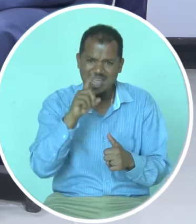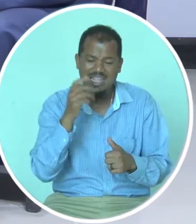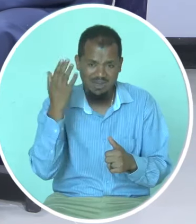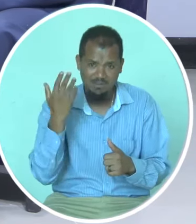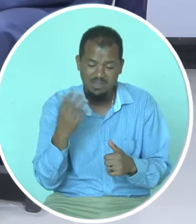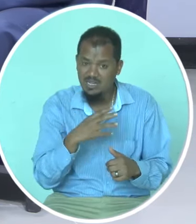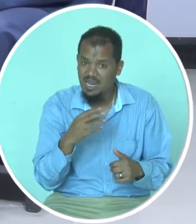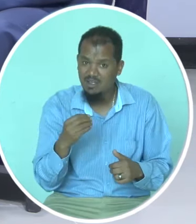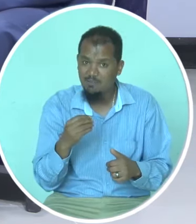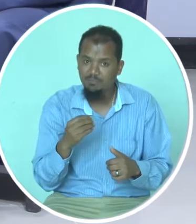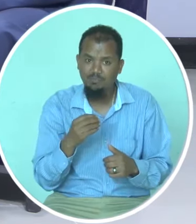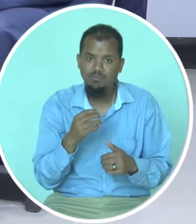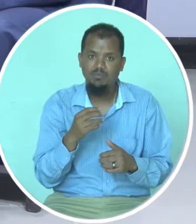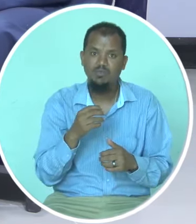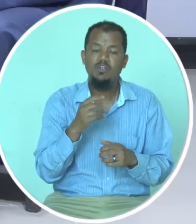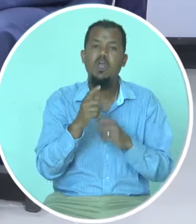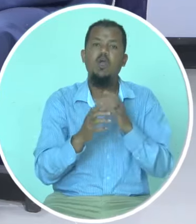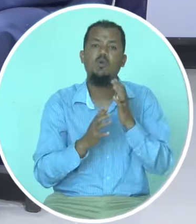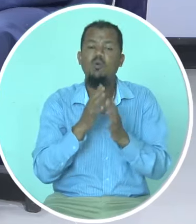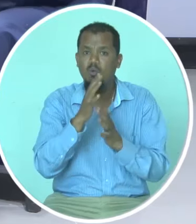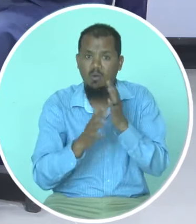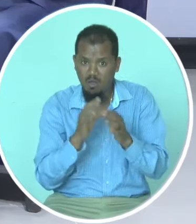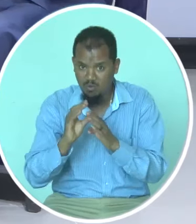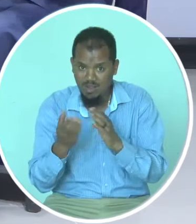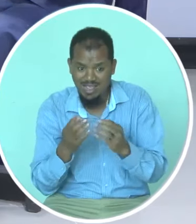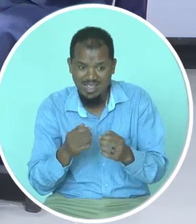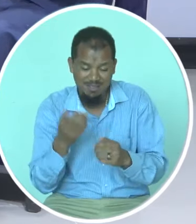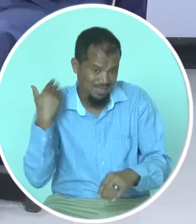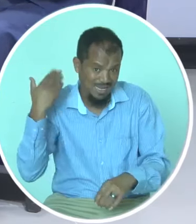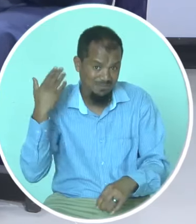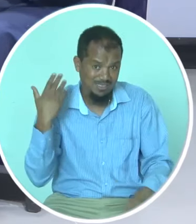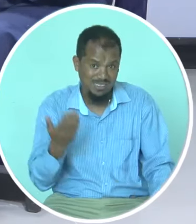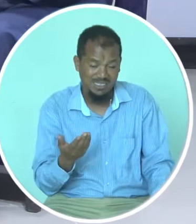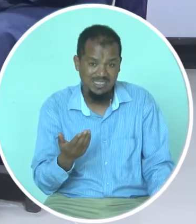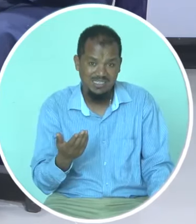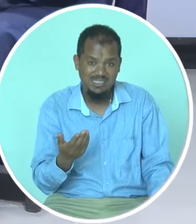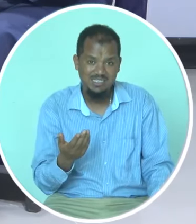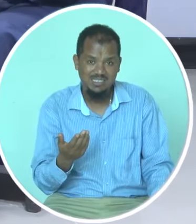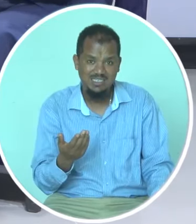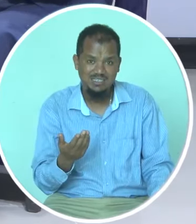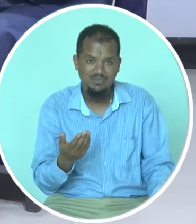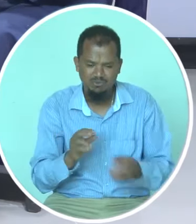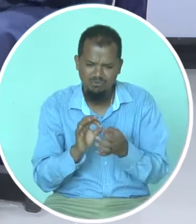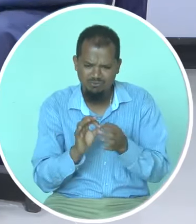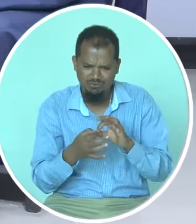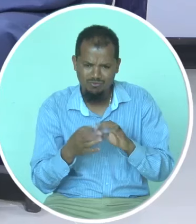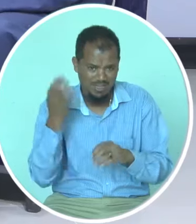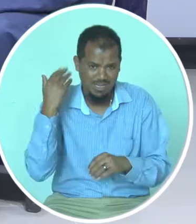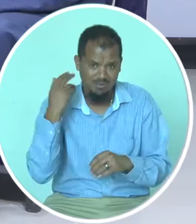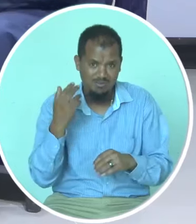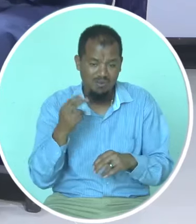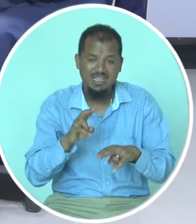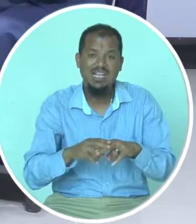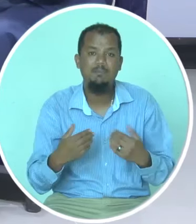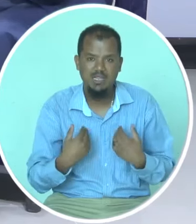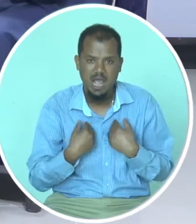ነበር እና የቋንቋን ዴፊኒሽን ቀደም ሲል ወይ ትርጉሙ ቀደም ሲል